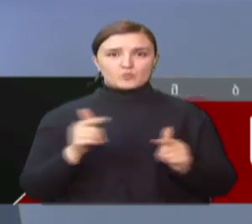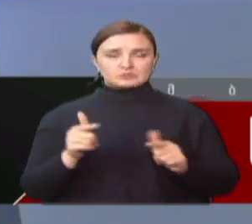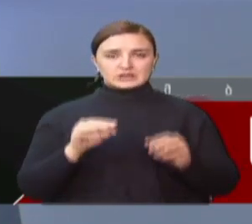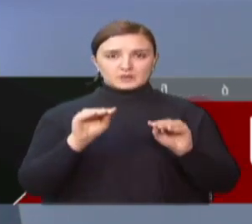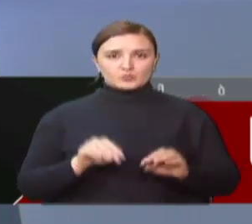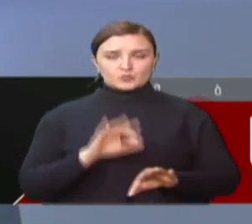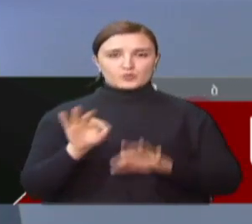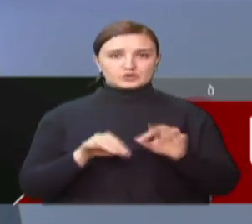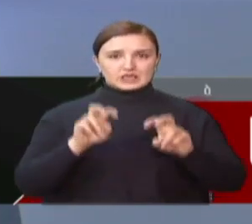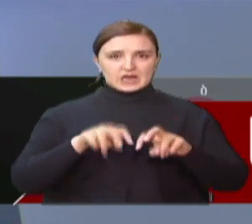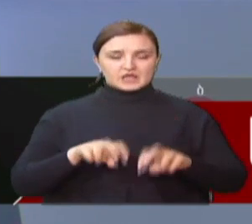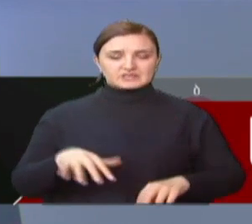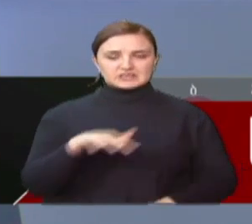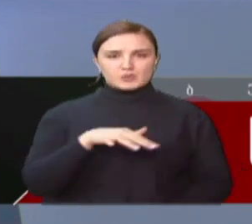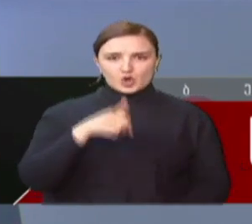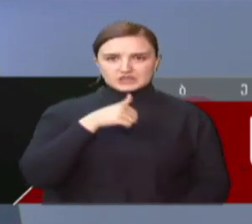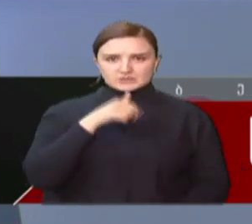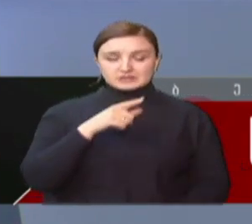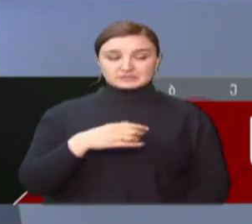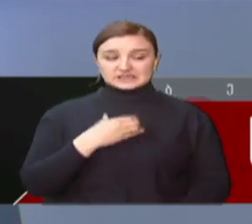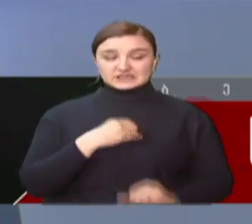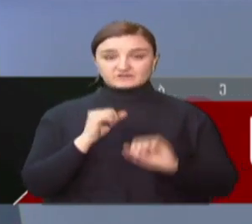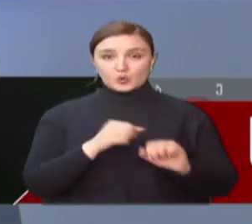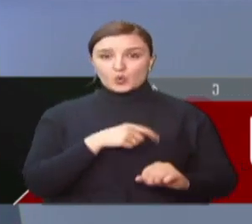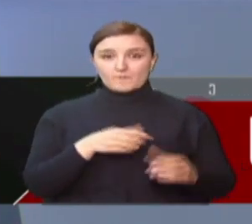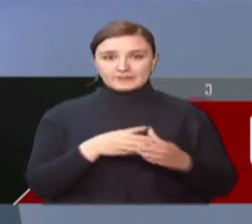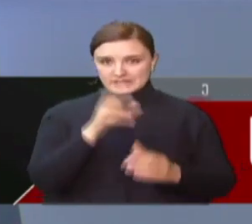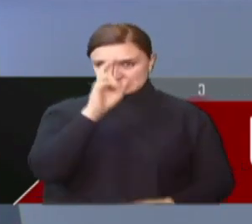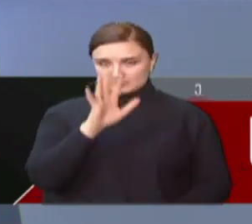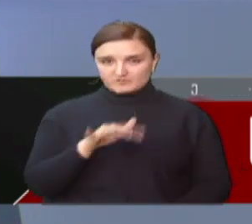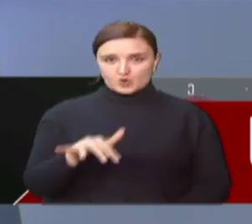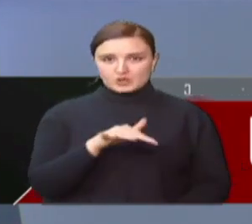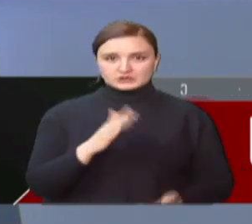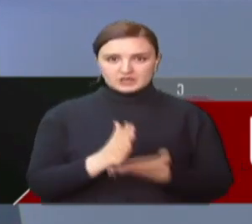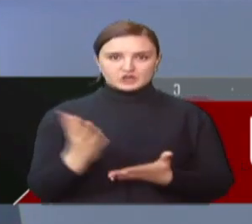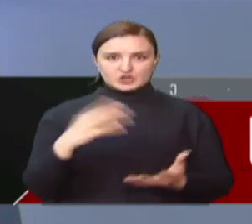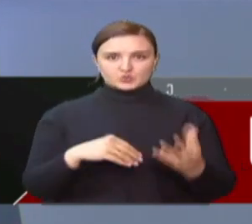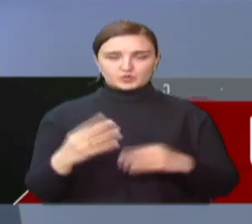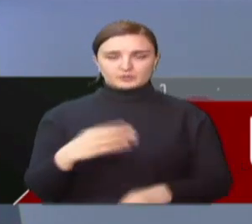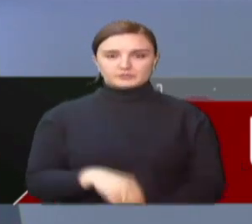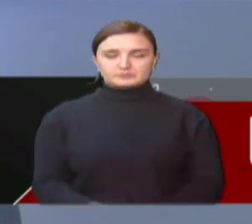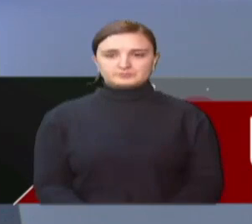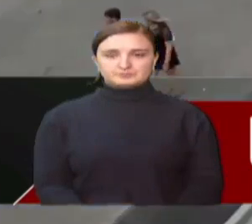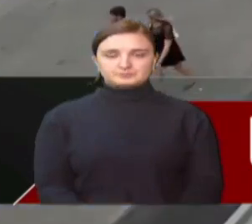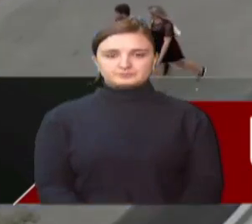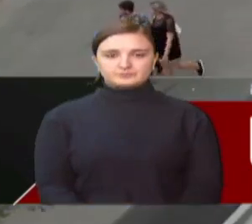zadebuli proiectis canhelubșis peros experta bis sadazgova companie bi de aresam torobo organizație bizarian chartulebi.